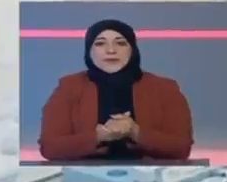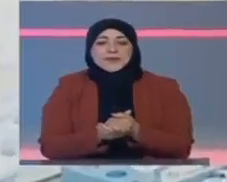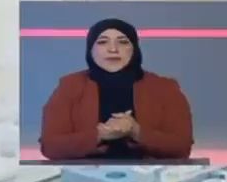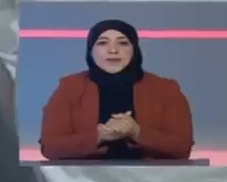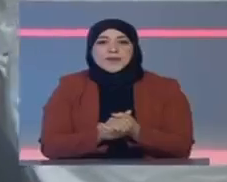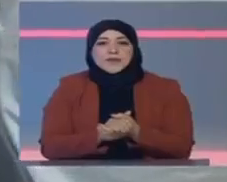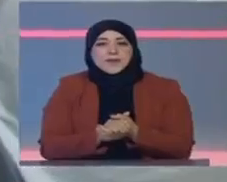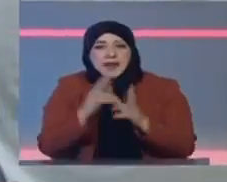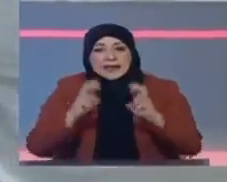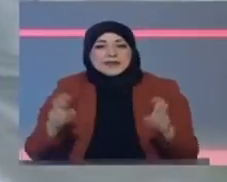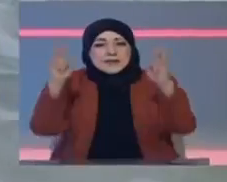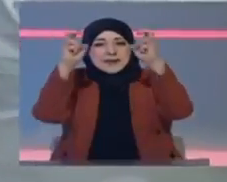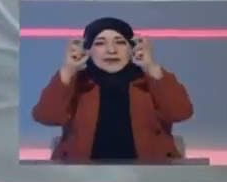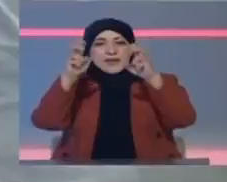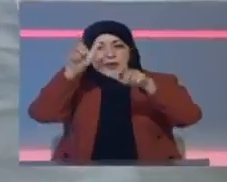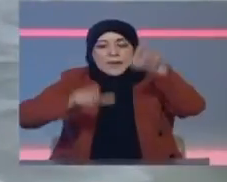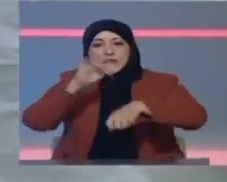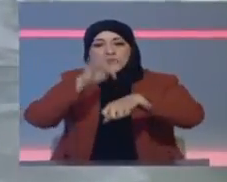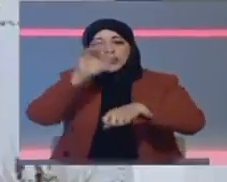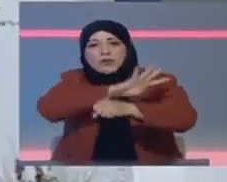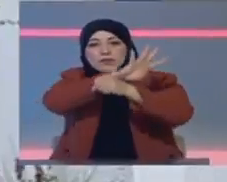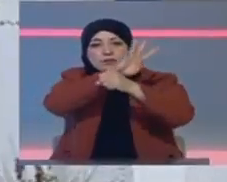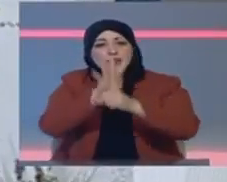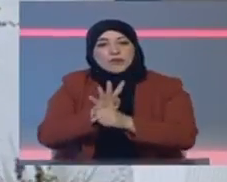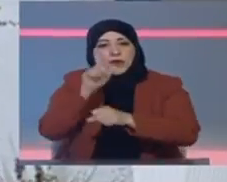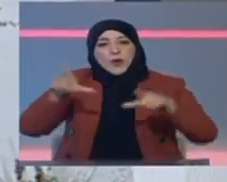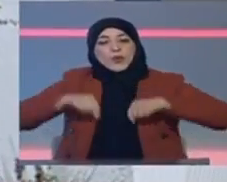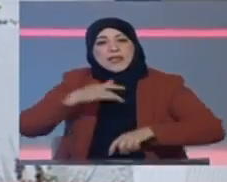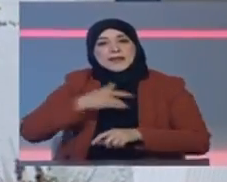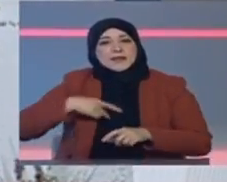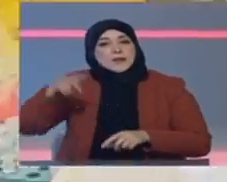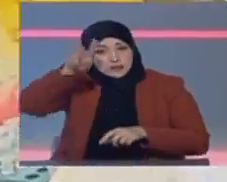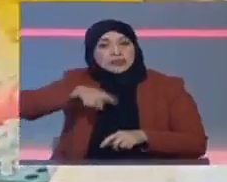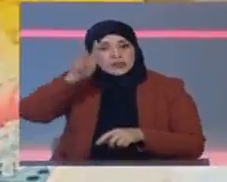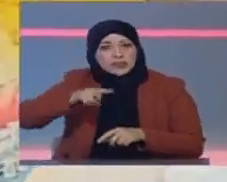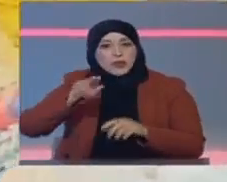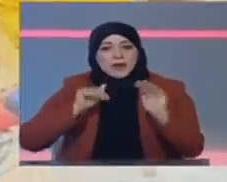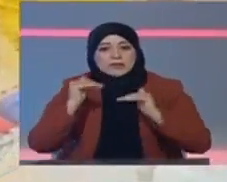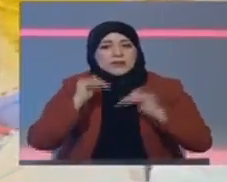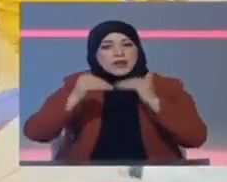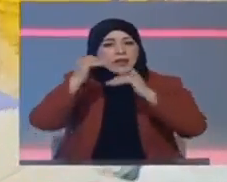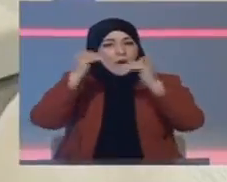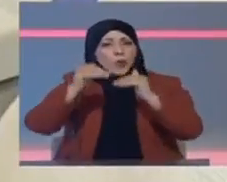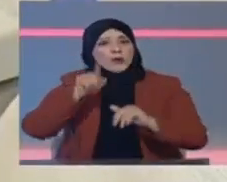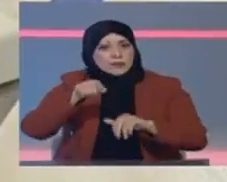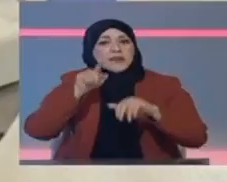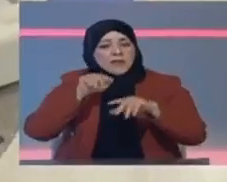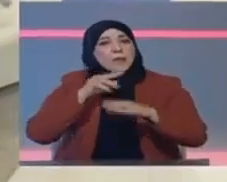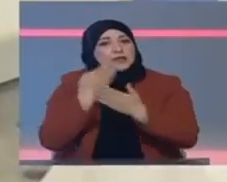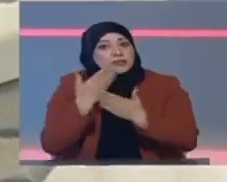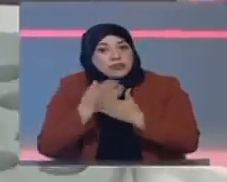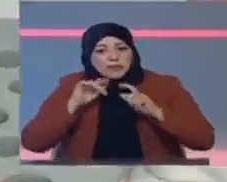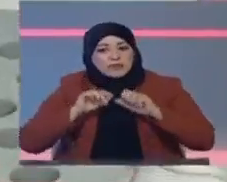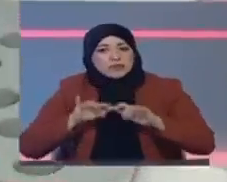ارتفاع حصيله المصابين بفيروس كرونا ووزاره الصحه تؤكد ان تطور في الوضع الوبائي يؤشر الى انتشار المرض